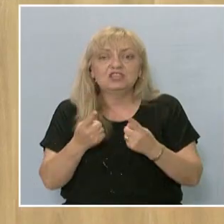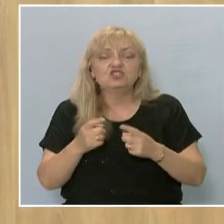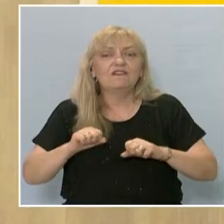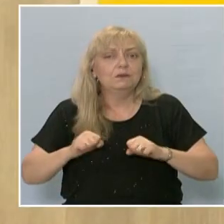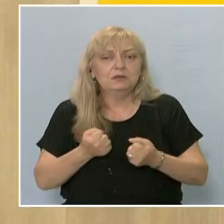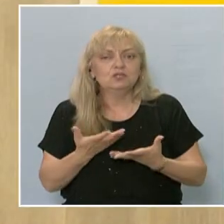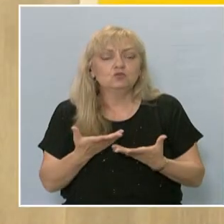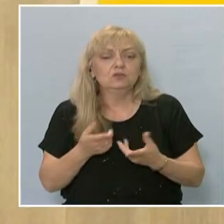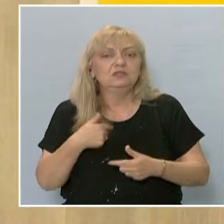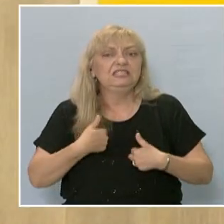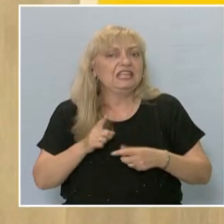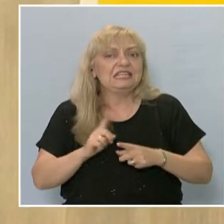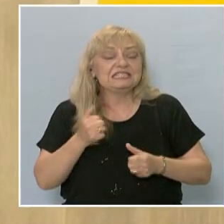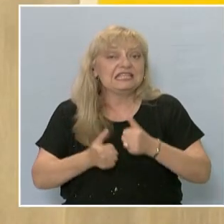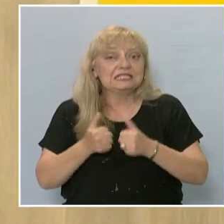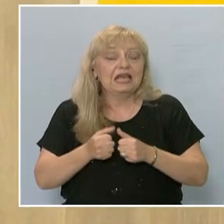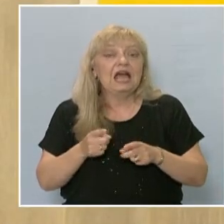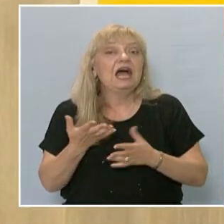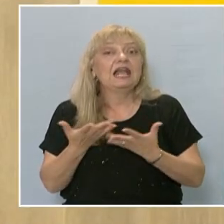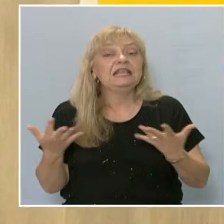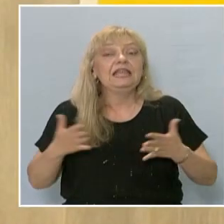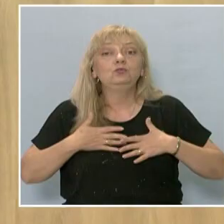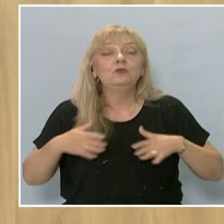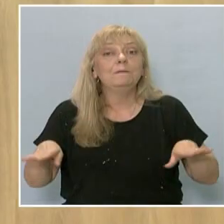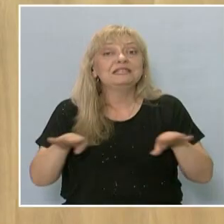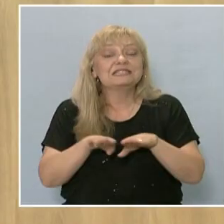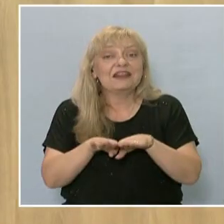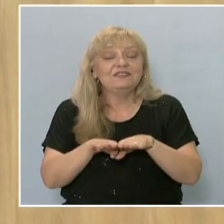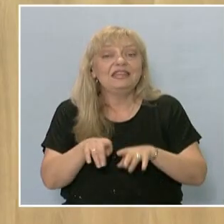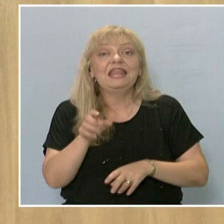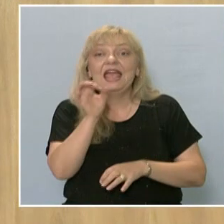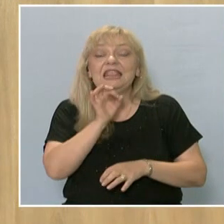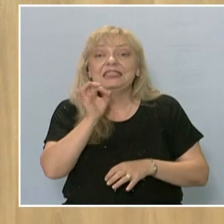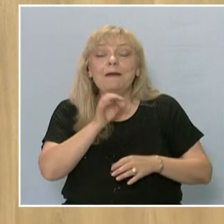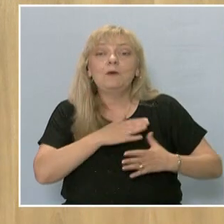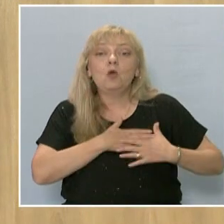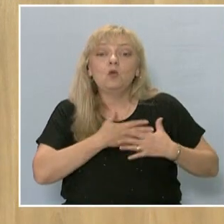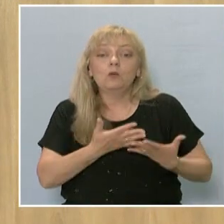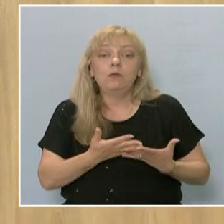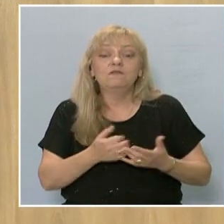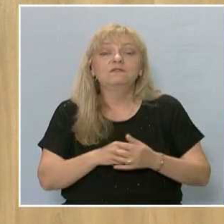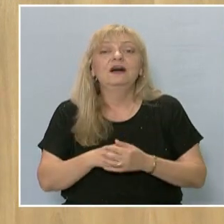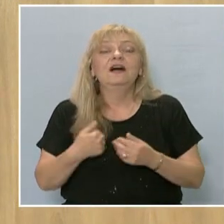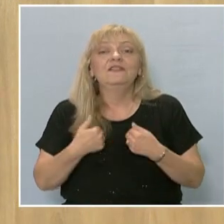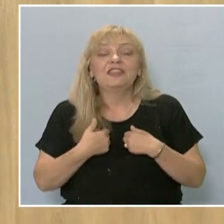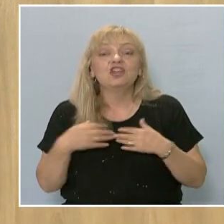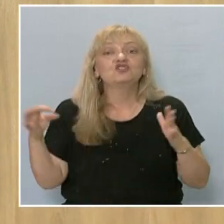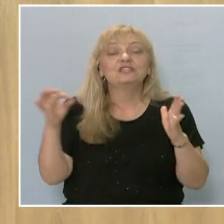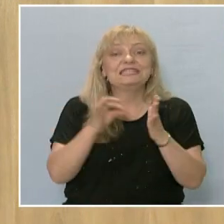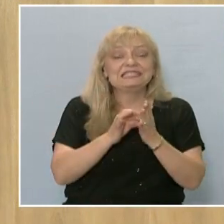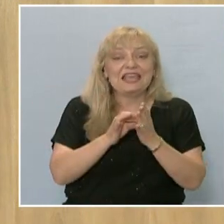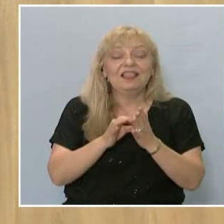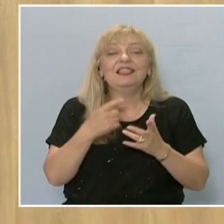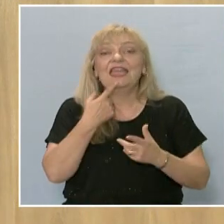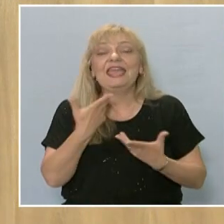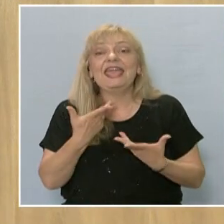сравнение където има сравнение няма любов нашата цел е ус кеф укев е успех с усмивка и кеф